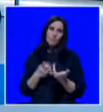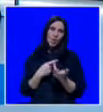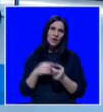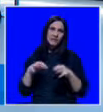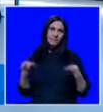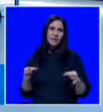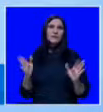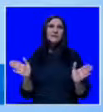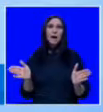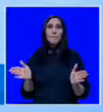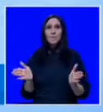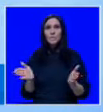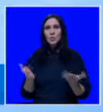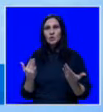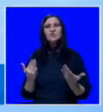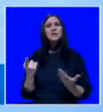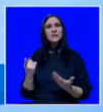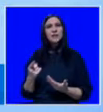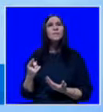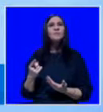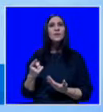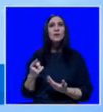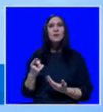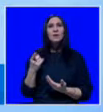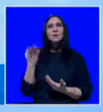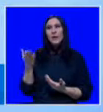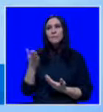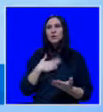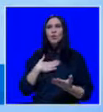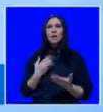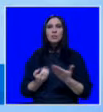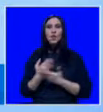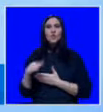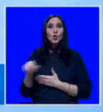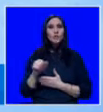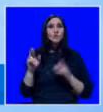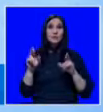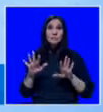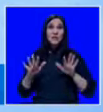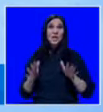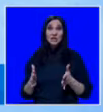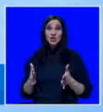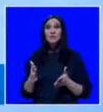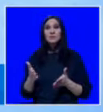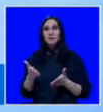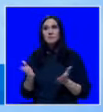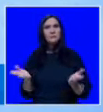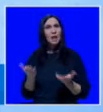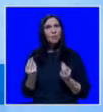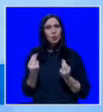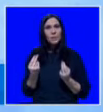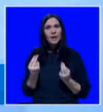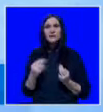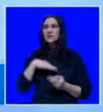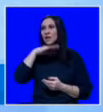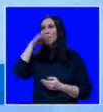се почне от НАОА, където в момента има ново ръководство и се надявам, че нещата ще тръгнат по-добре и се стигна до това на ниво университет какво може да се направи.